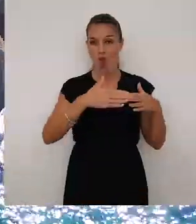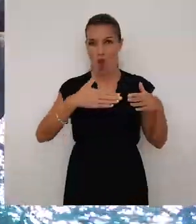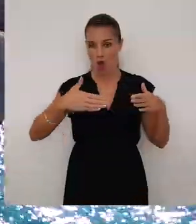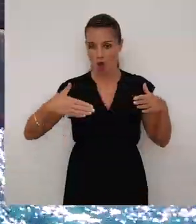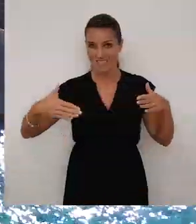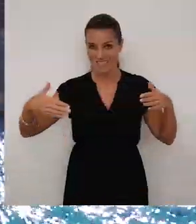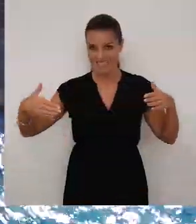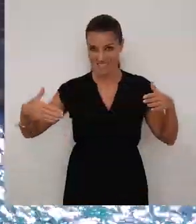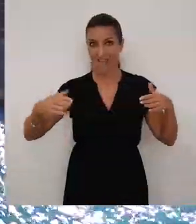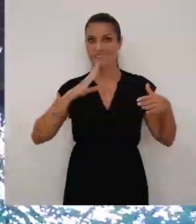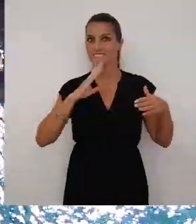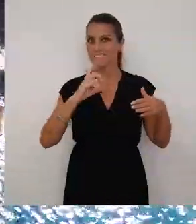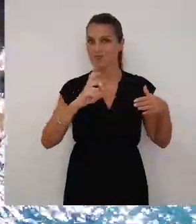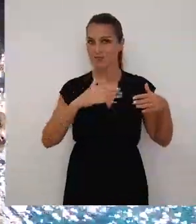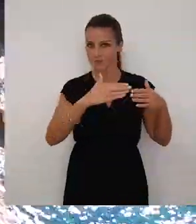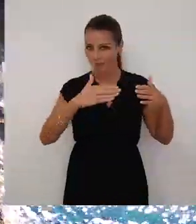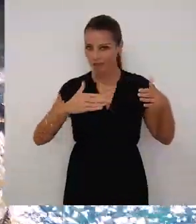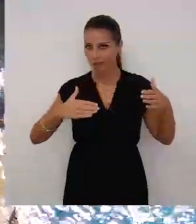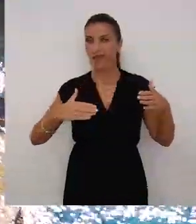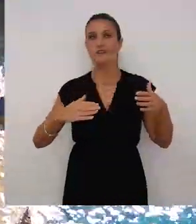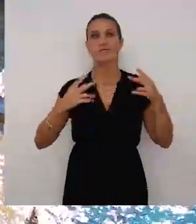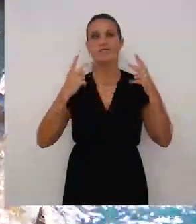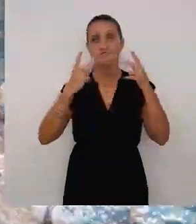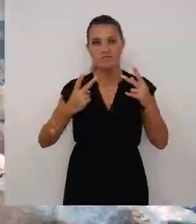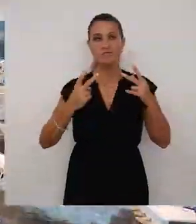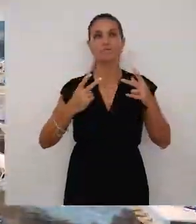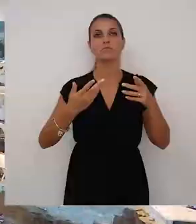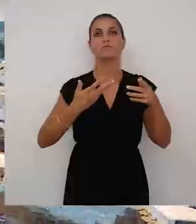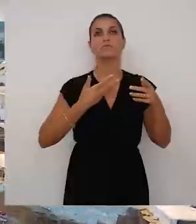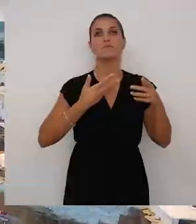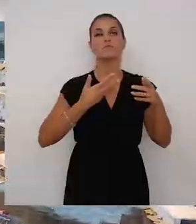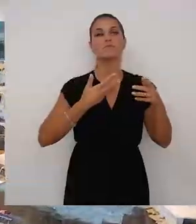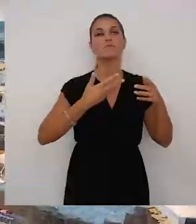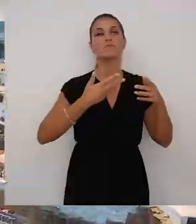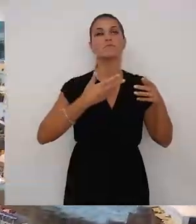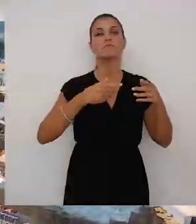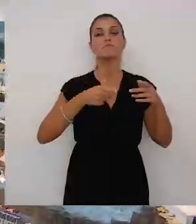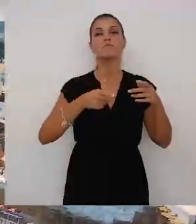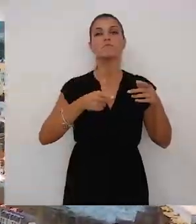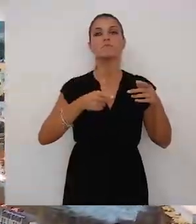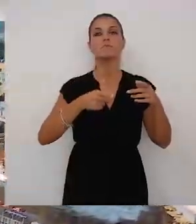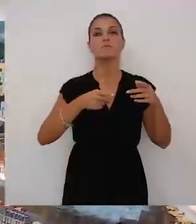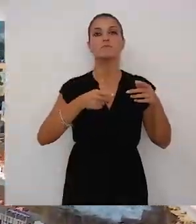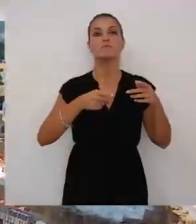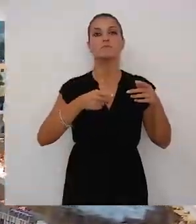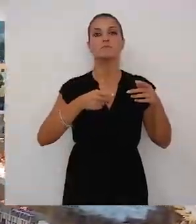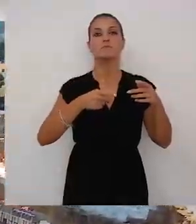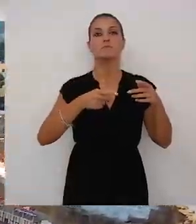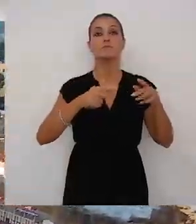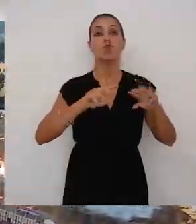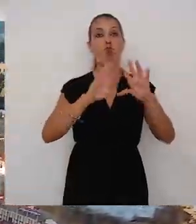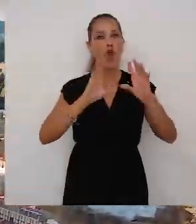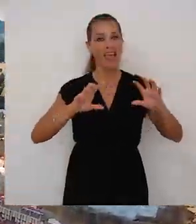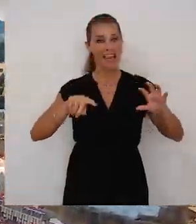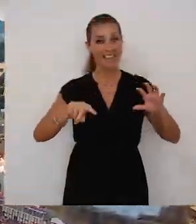Lungo la costa frastagliata e impervia è possibile ammirare la presenza di numerosi anfratti, come suggerisce la bellezza romantica di